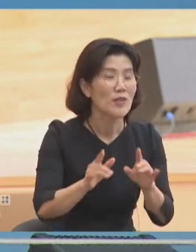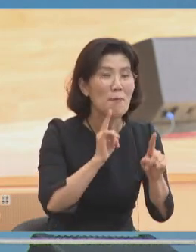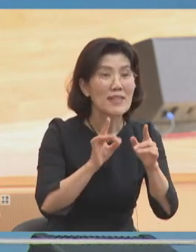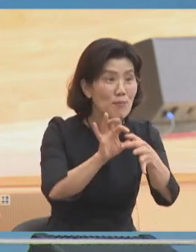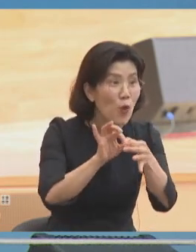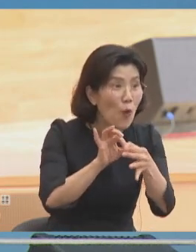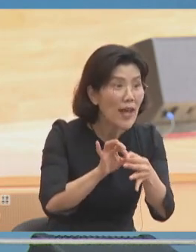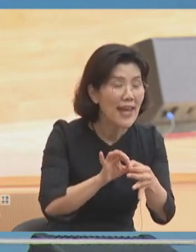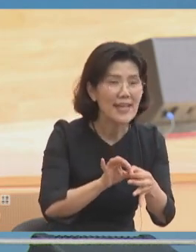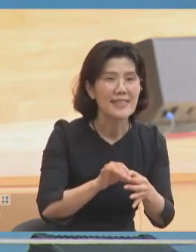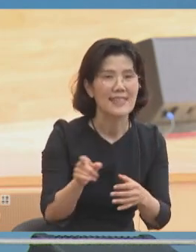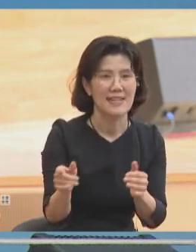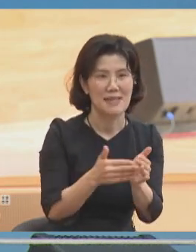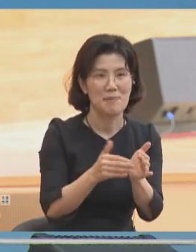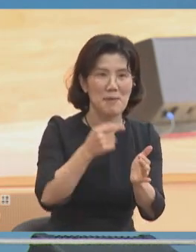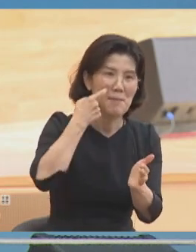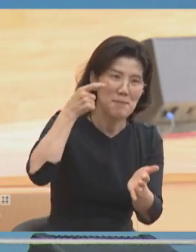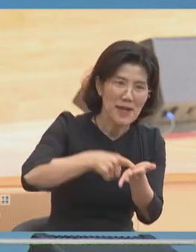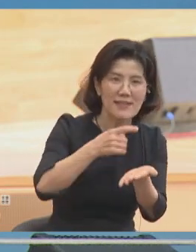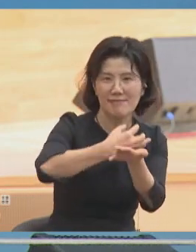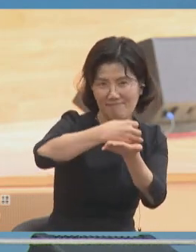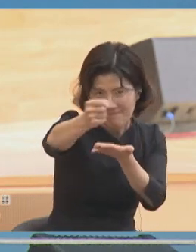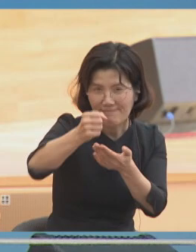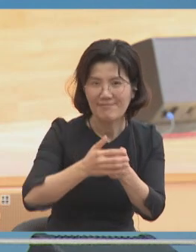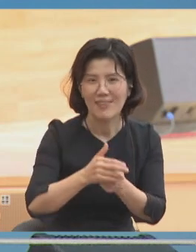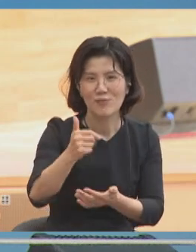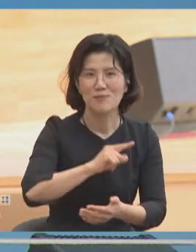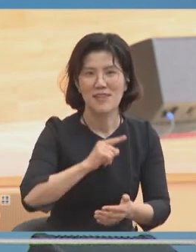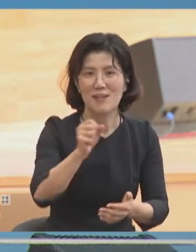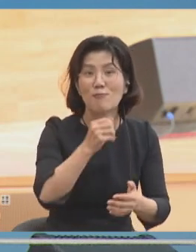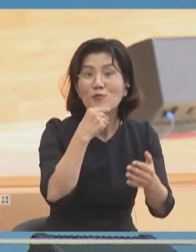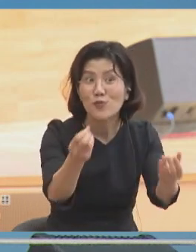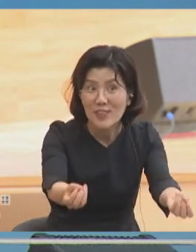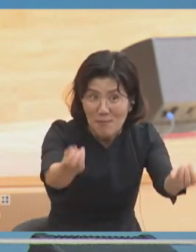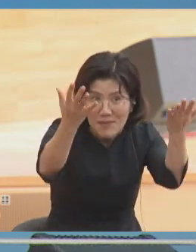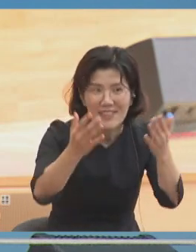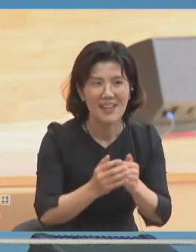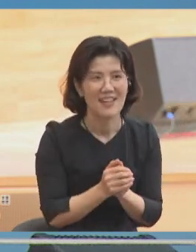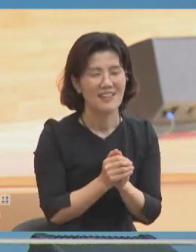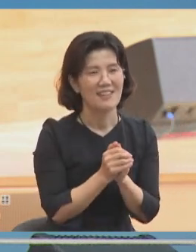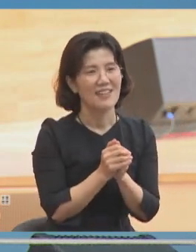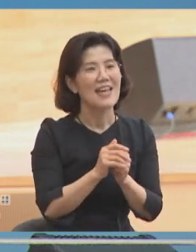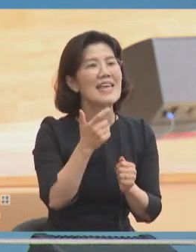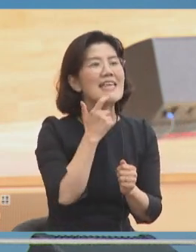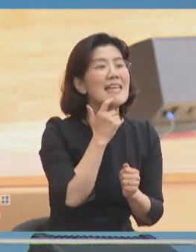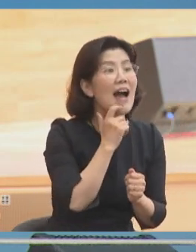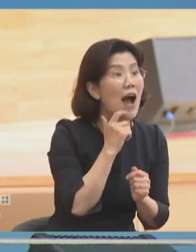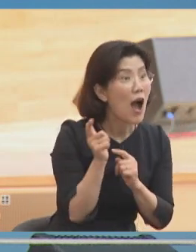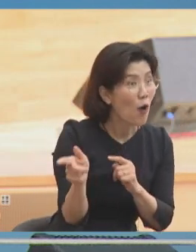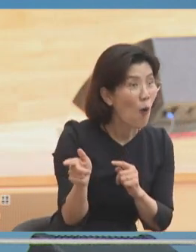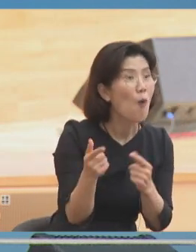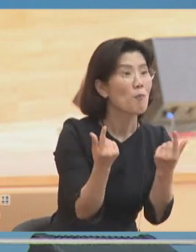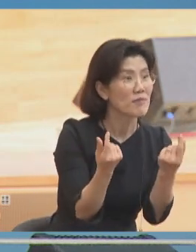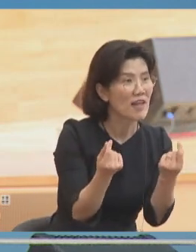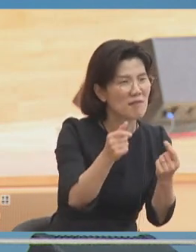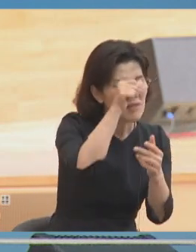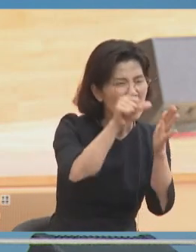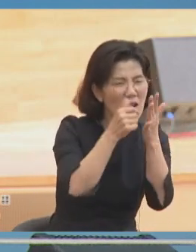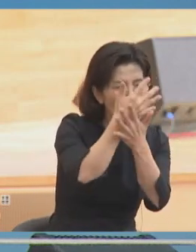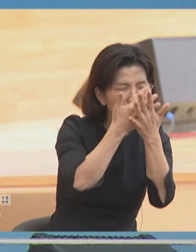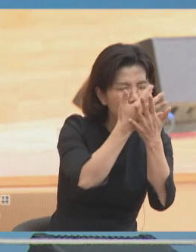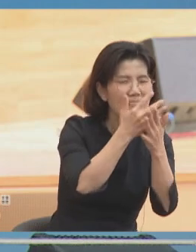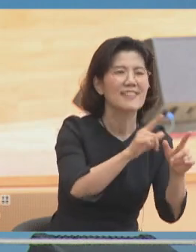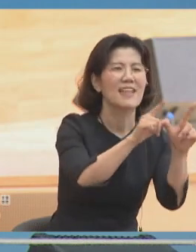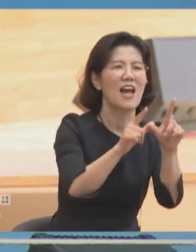통해이 비밀을 발견하는 은혜가 있기를 주님의 이름으로 소망합니다 여러분 그래서 야곱의 야곱처럼 인생의 불확실성을